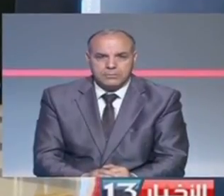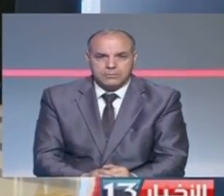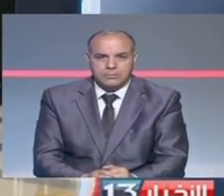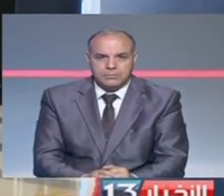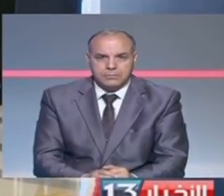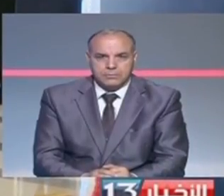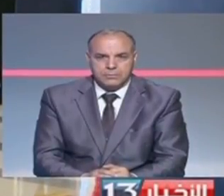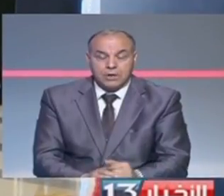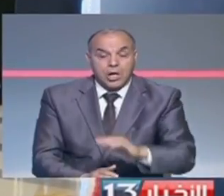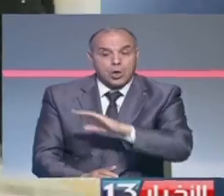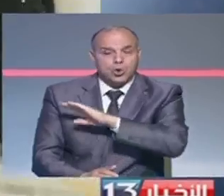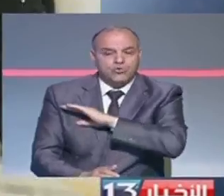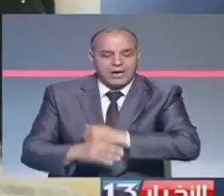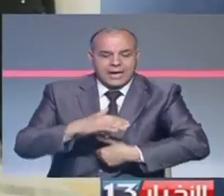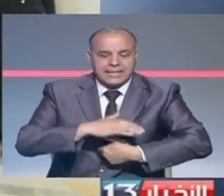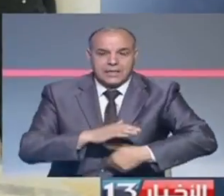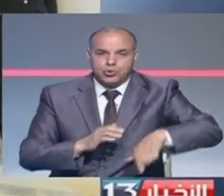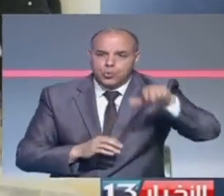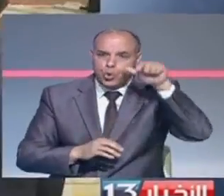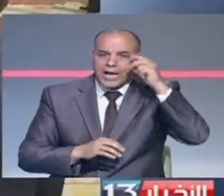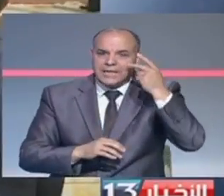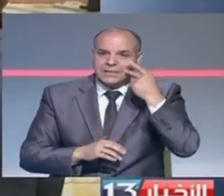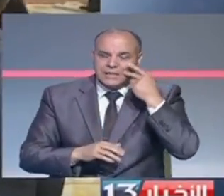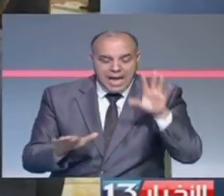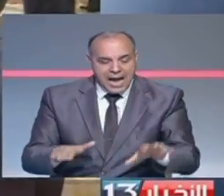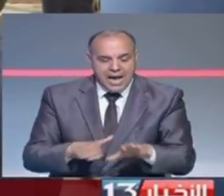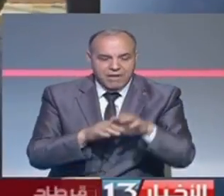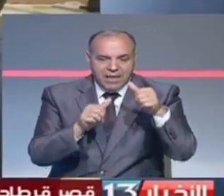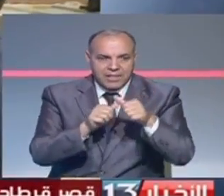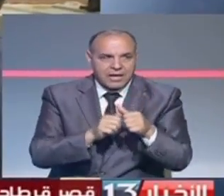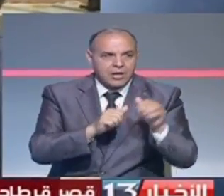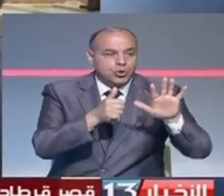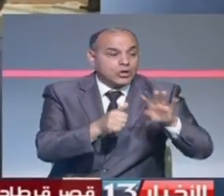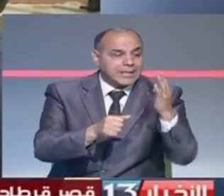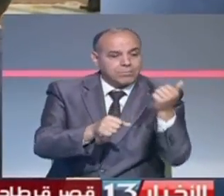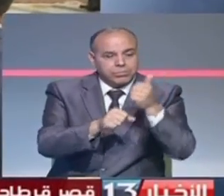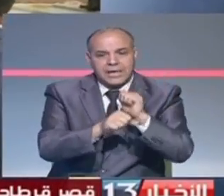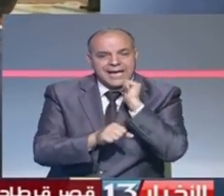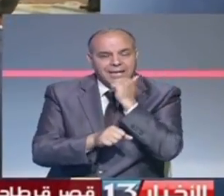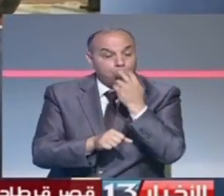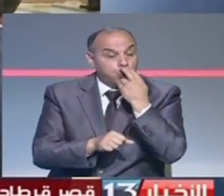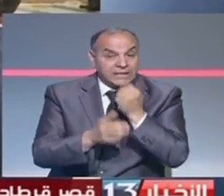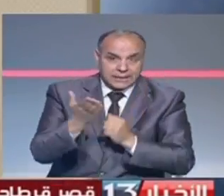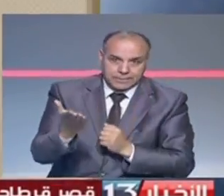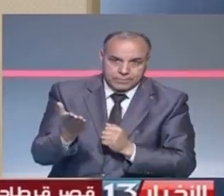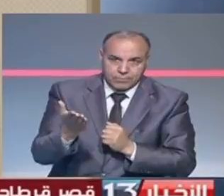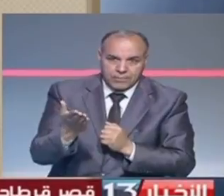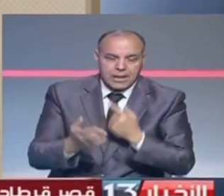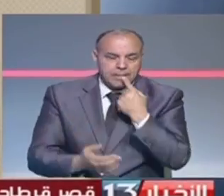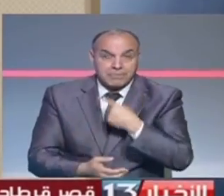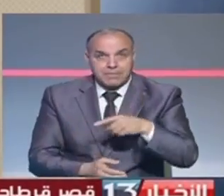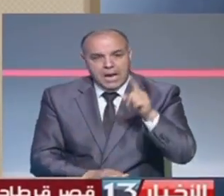يشرف سياده رئيس الجمهوريه على الاحتفال بالذكرى الرابعه والستين لعيد قوات الامن الداخلي بسم